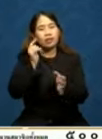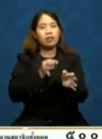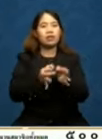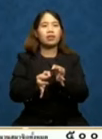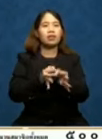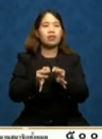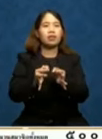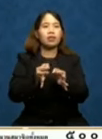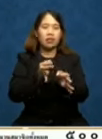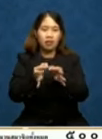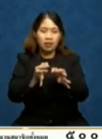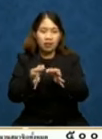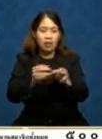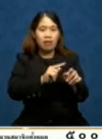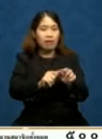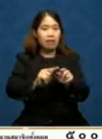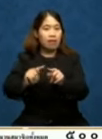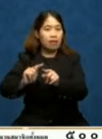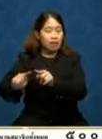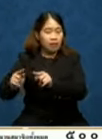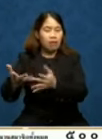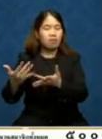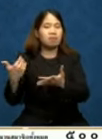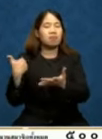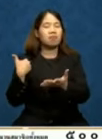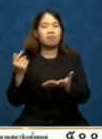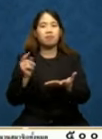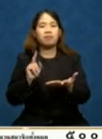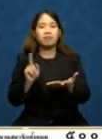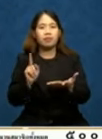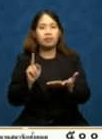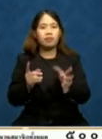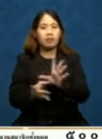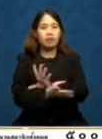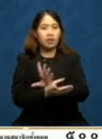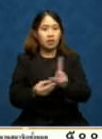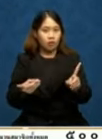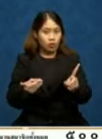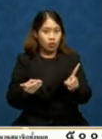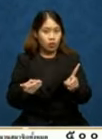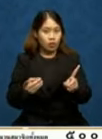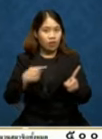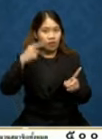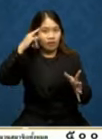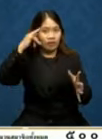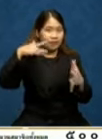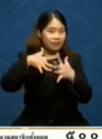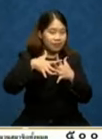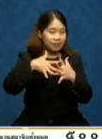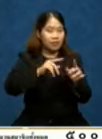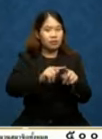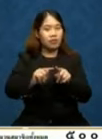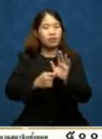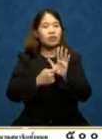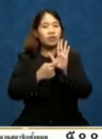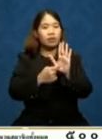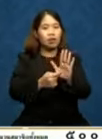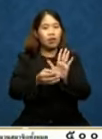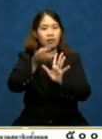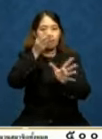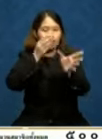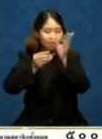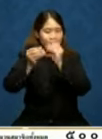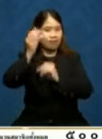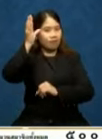วคิดทฤษฎีได้หลายหลากนะครับทั้งทฤษฎีทางด้านสังคมวิทยาและจิตวิทยาครับเช่นทฤษฎีการเรียนรู้ทางสังค